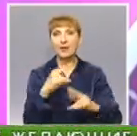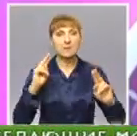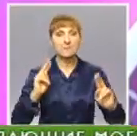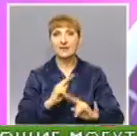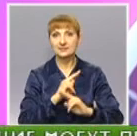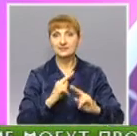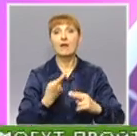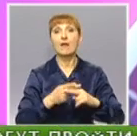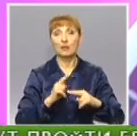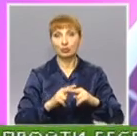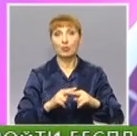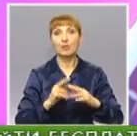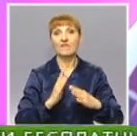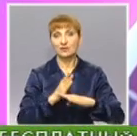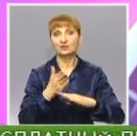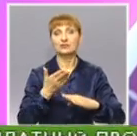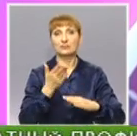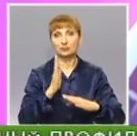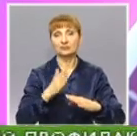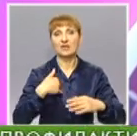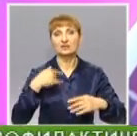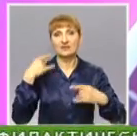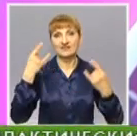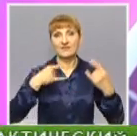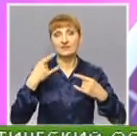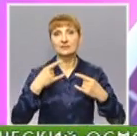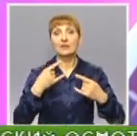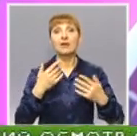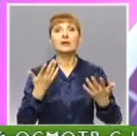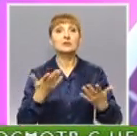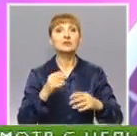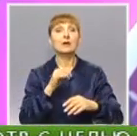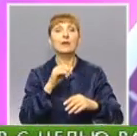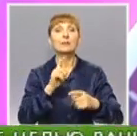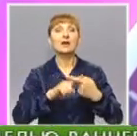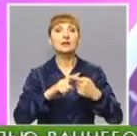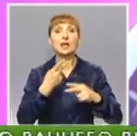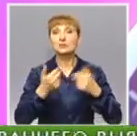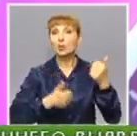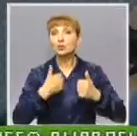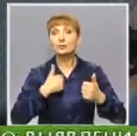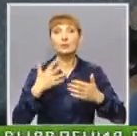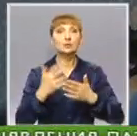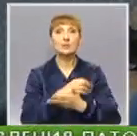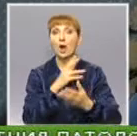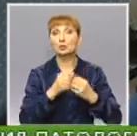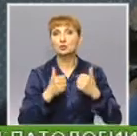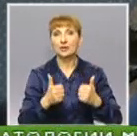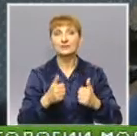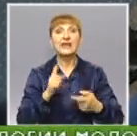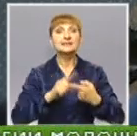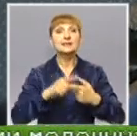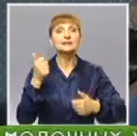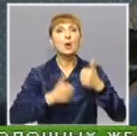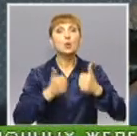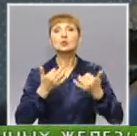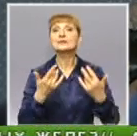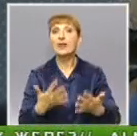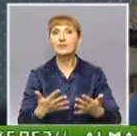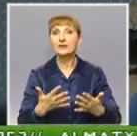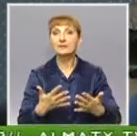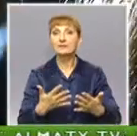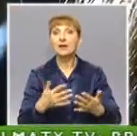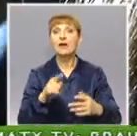вышли в эфир нашего телевидения. И, конечно, благодаря таким конкурсам мы получаем хороший продукт. Согласно конкурсным требованиям, в